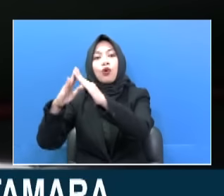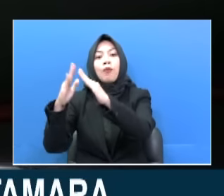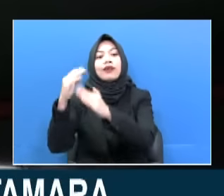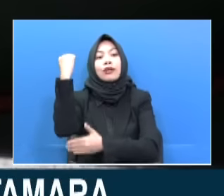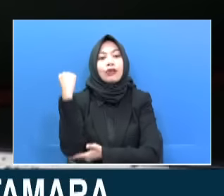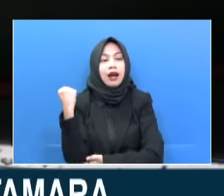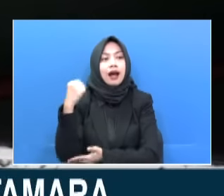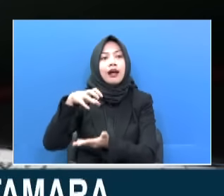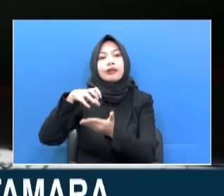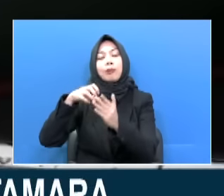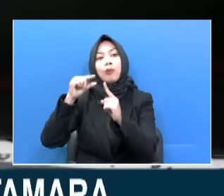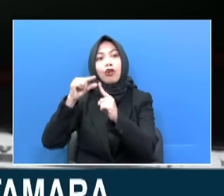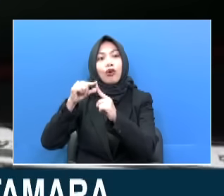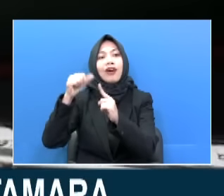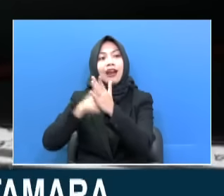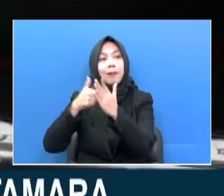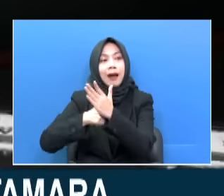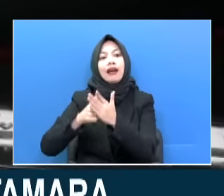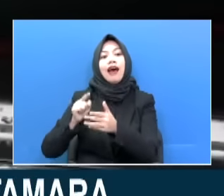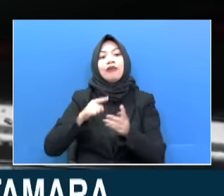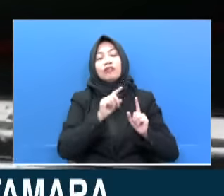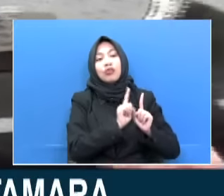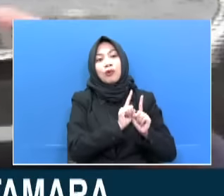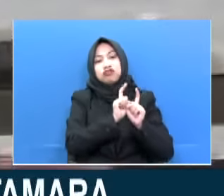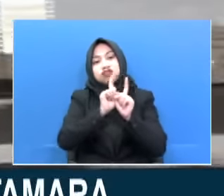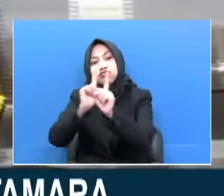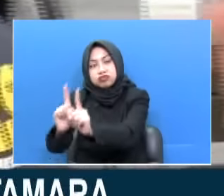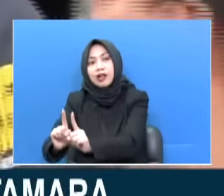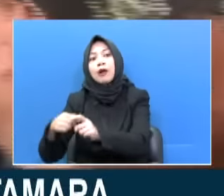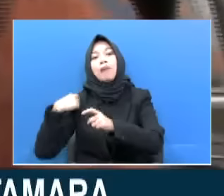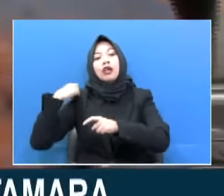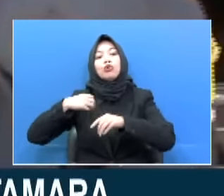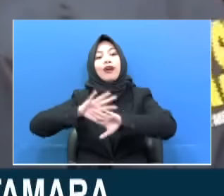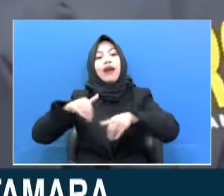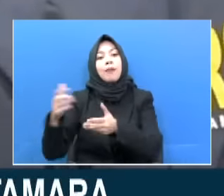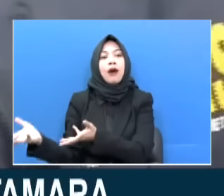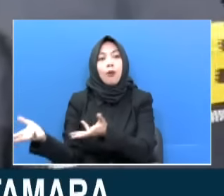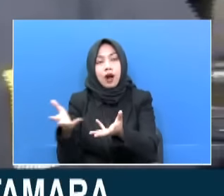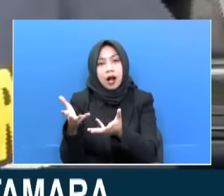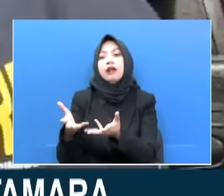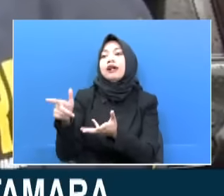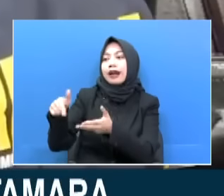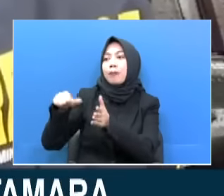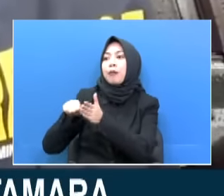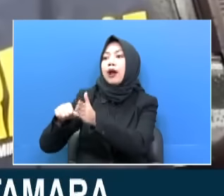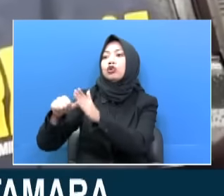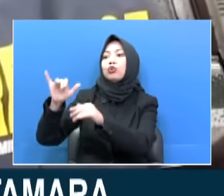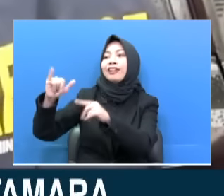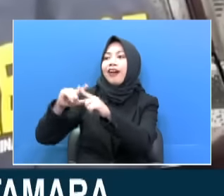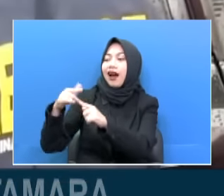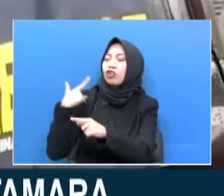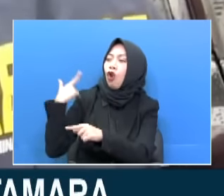Timur dengan membawa perlengkapan baju renang pada adagan ketu Tamara menitipkan anaknya ke asisten rumah tangga